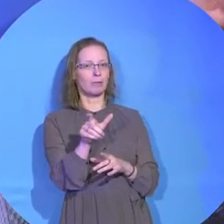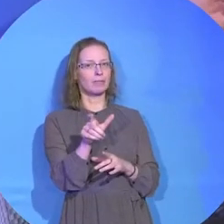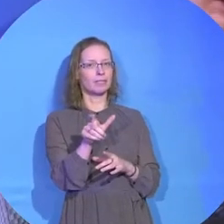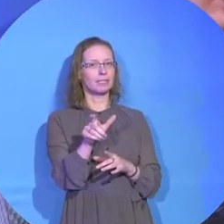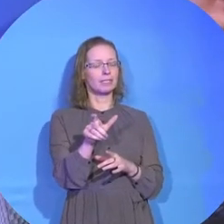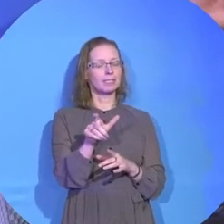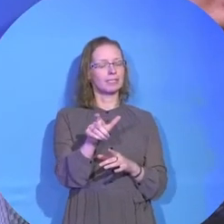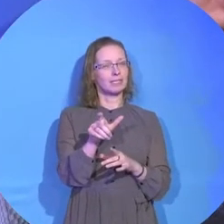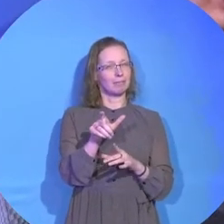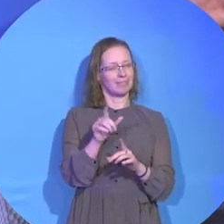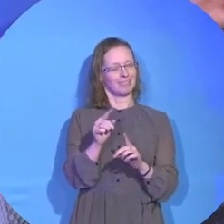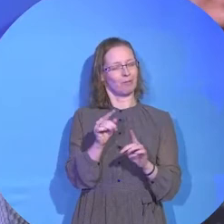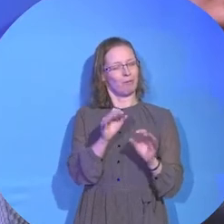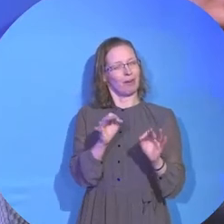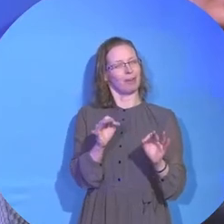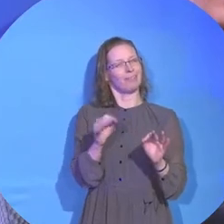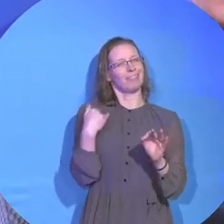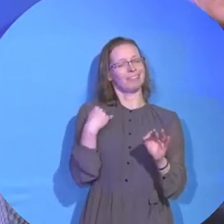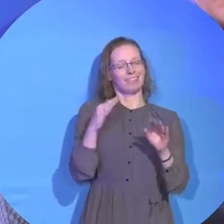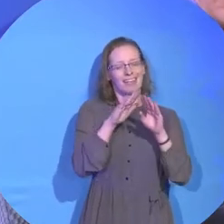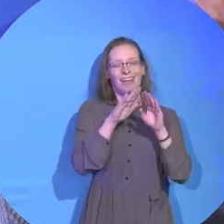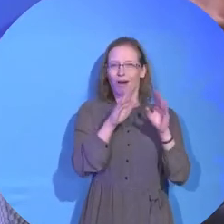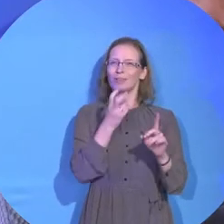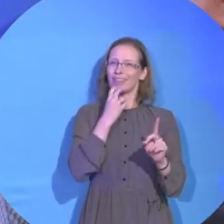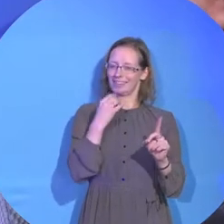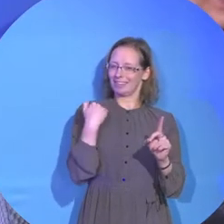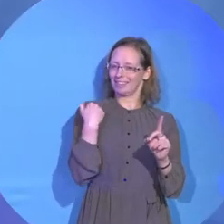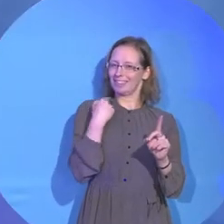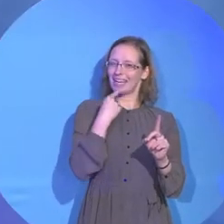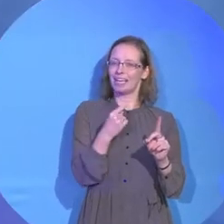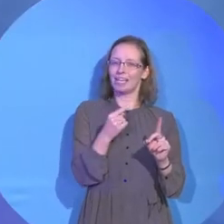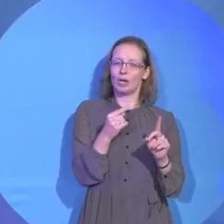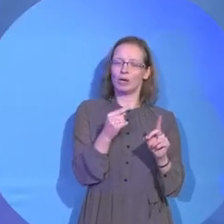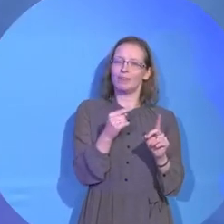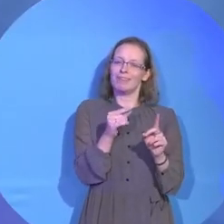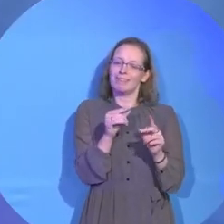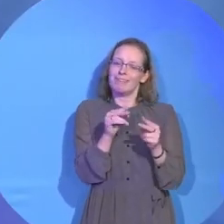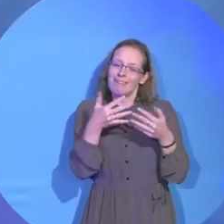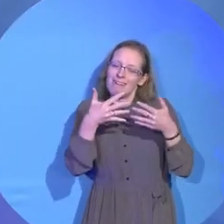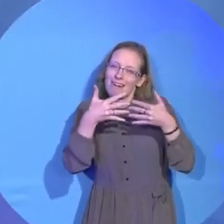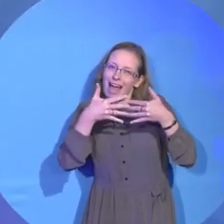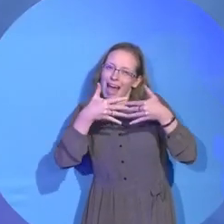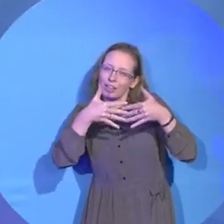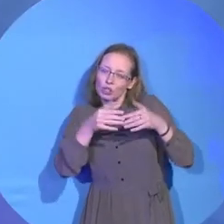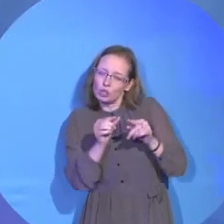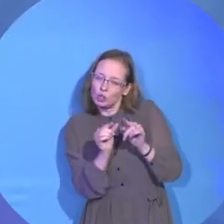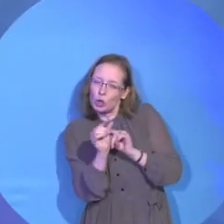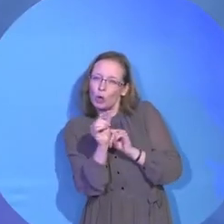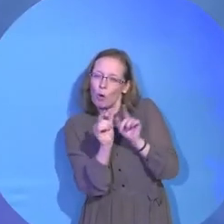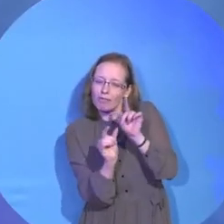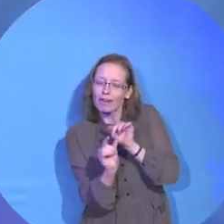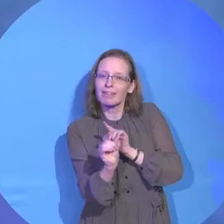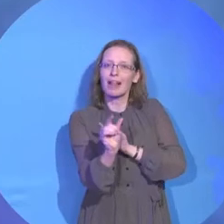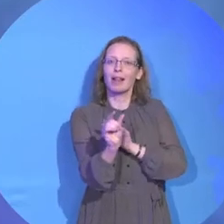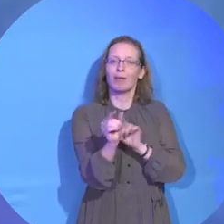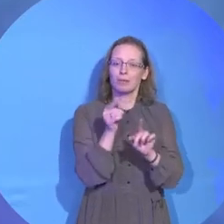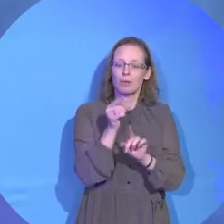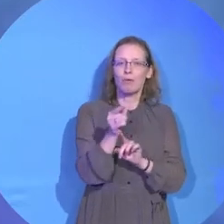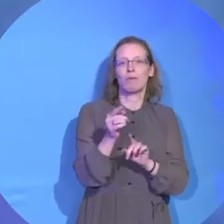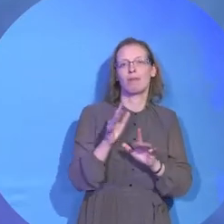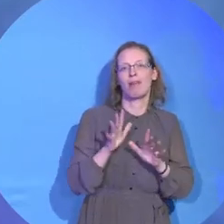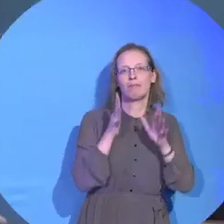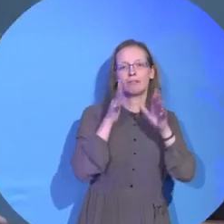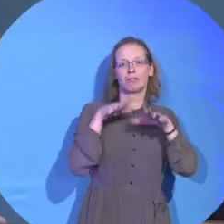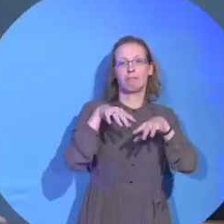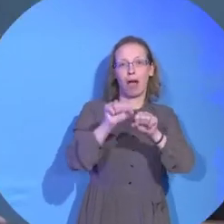bouwen, hoor ik bij Zildering zojuist zeggen. Ja, zegt u hem dat na? Ja, dat zeg ik heel graag na. Ja. Dat vind ik toch een fantastische uitspraak. Trouwens, dat doen we hier allemaal. Of het nou is voor RS Hulp of